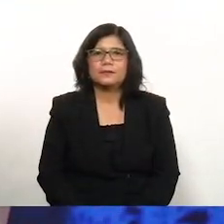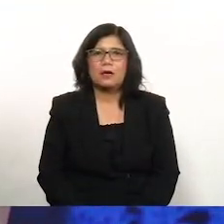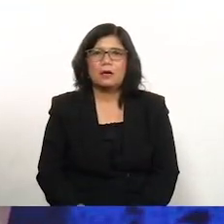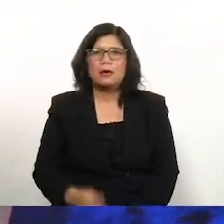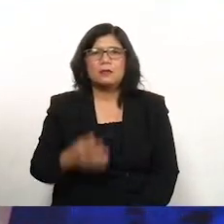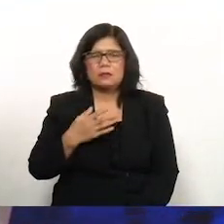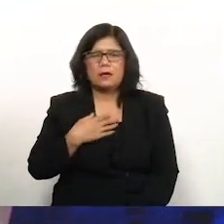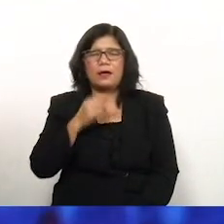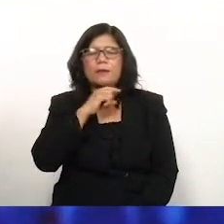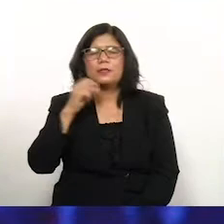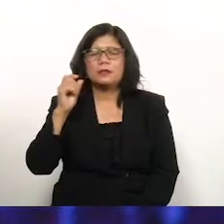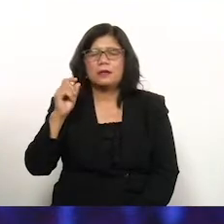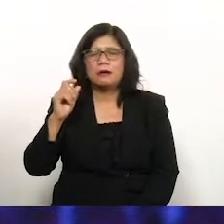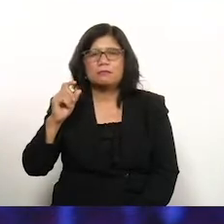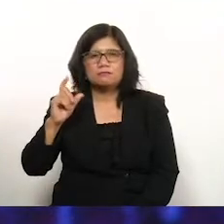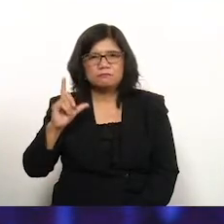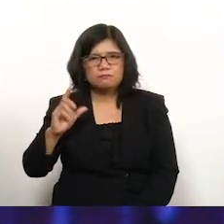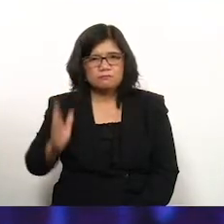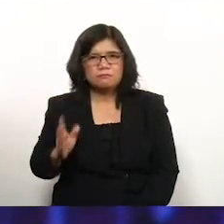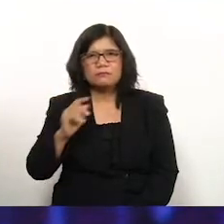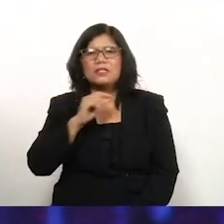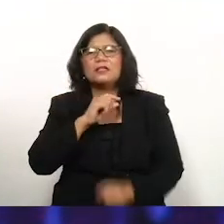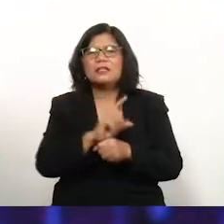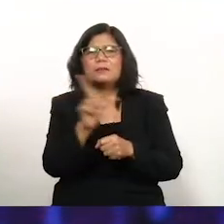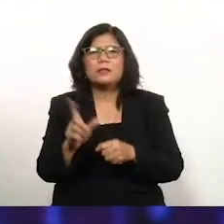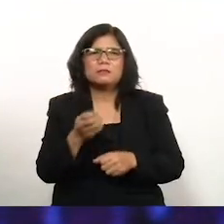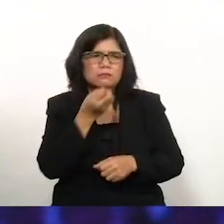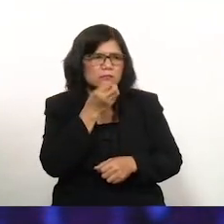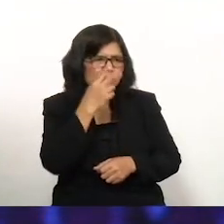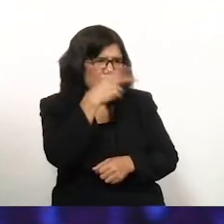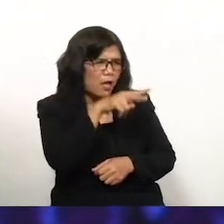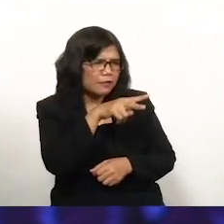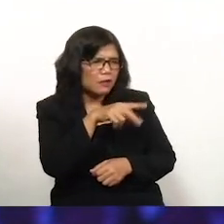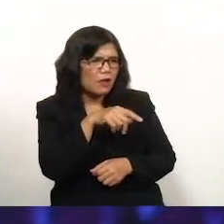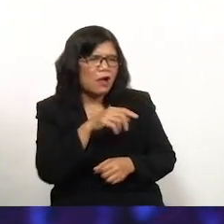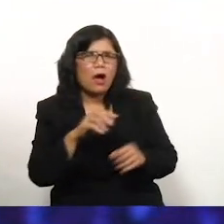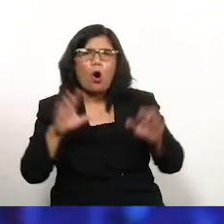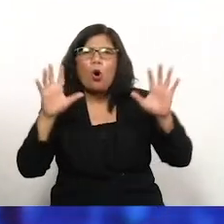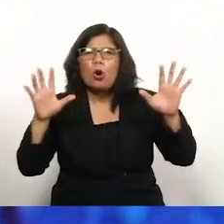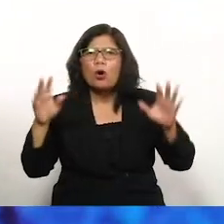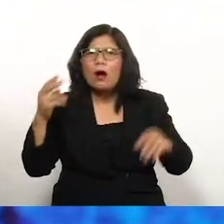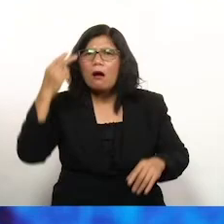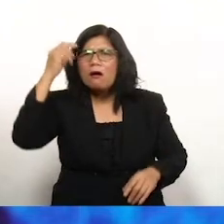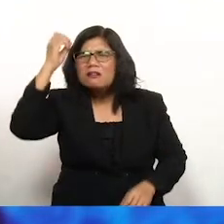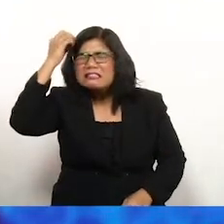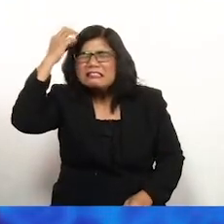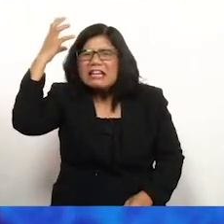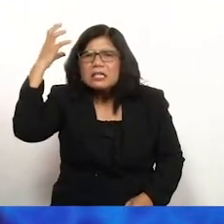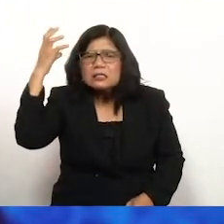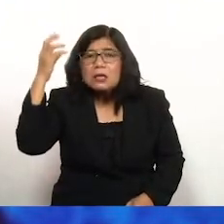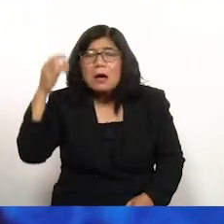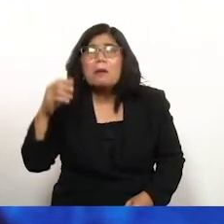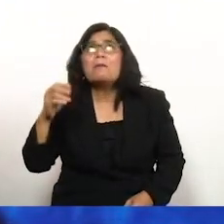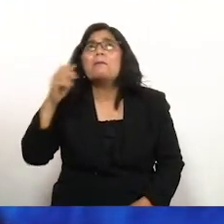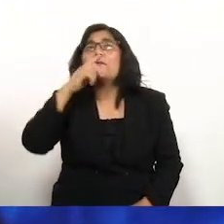Hai saya lihat banyak orang-orang Stres hari-hari ini Hai cuma mikirin surga Oh Bapa